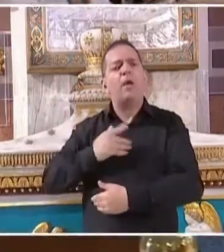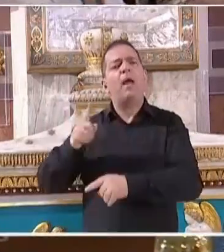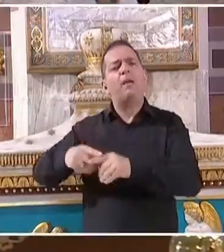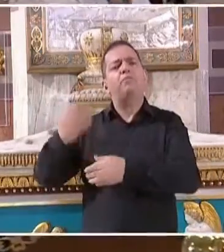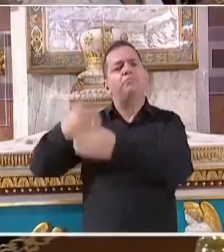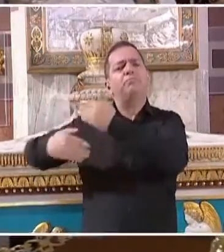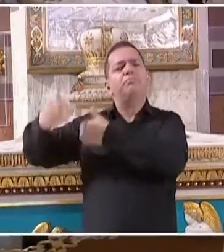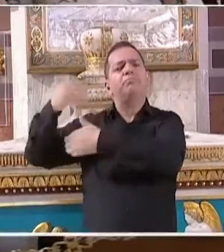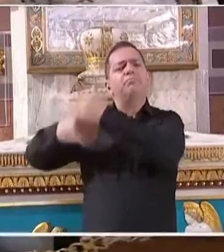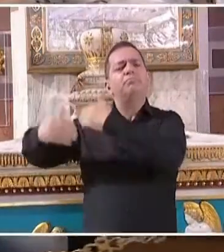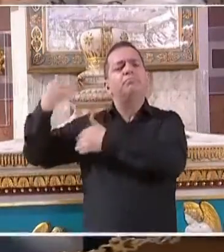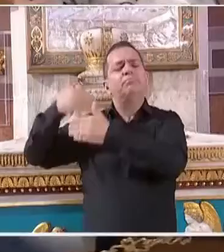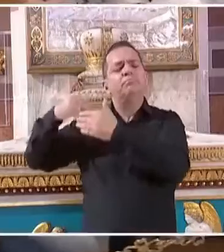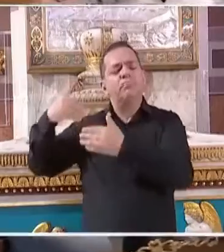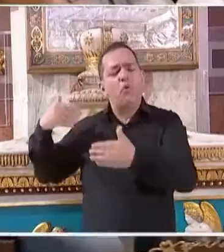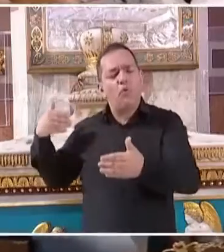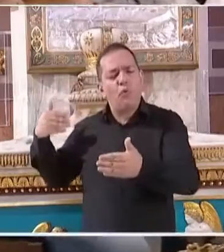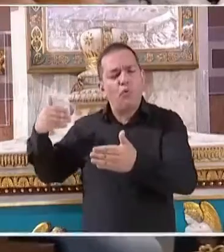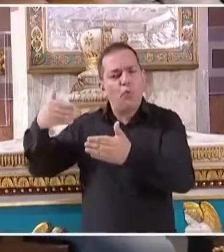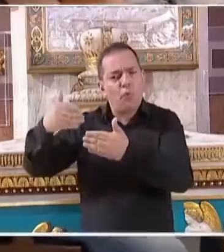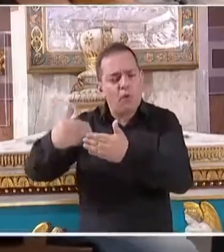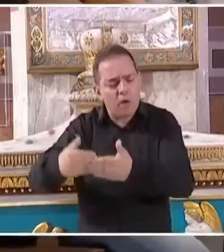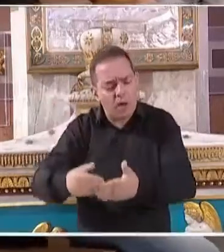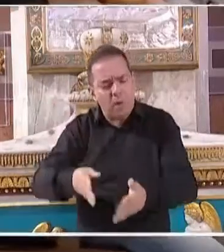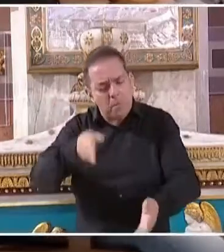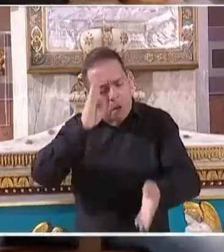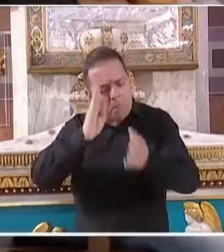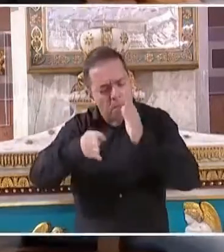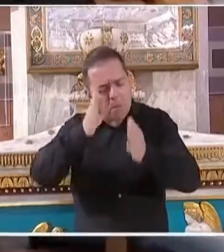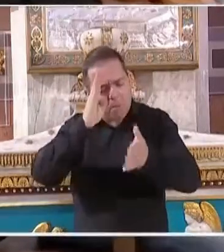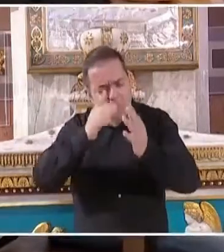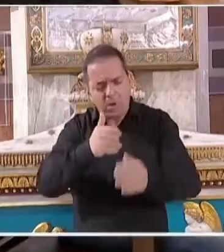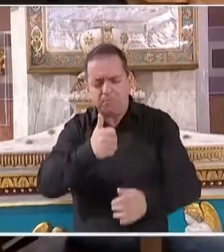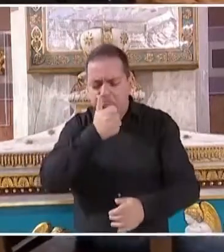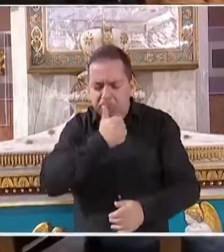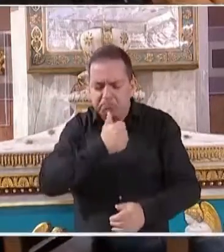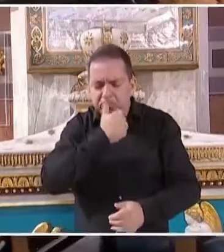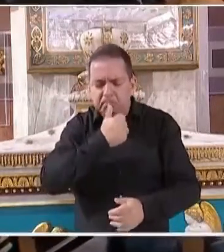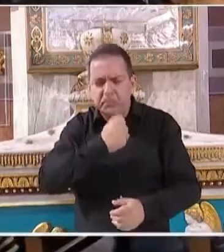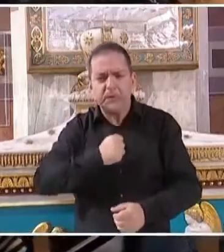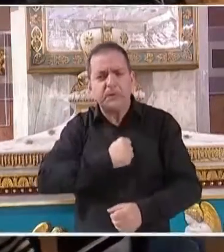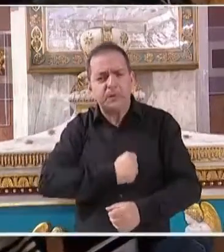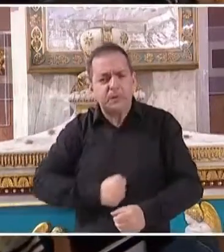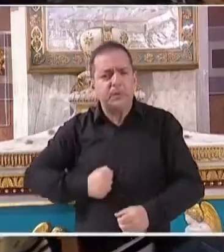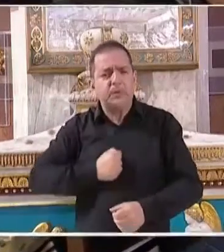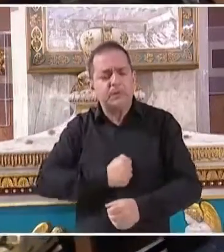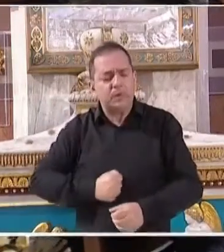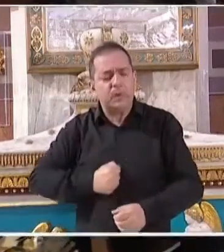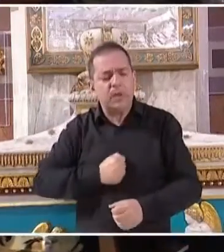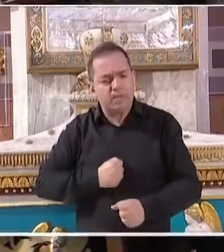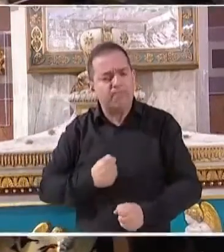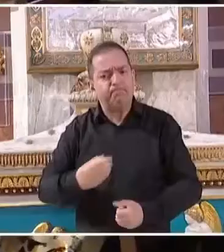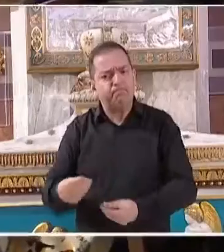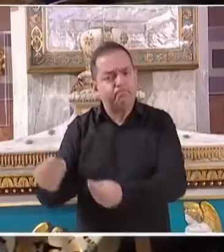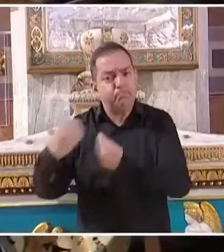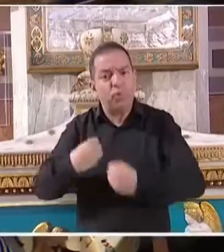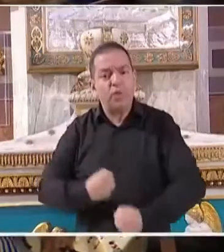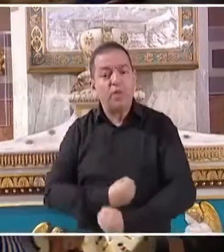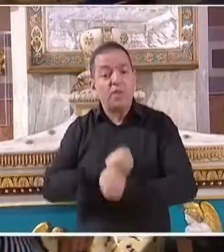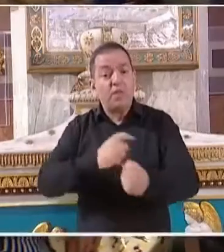να αντιμετωπίσουν τα δεινά της δουλείας, να μην παύσουν ακόμη και